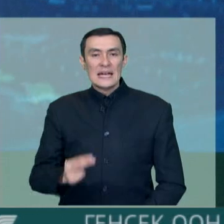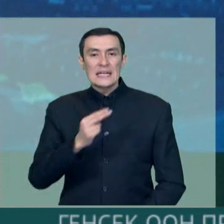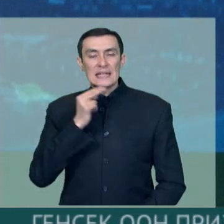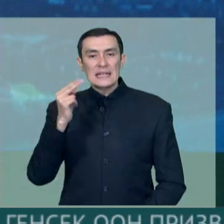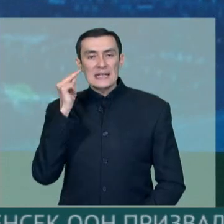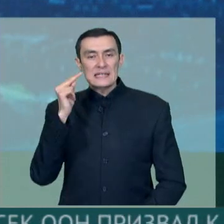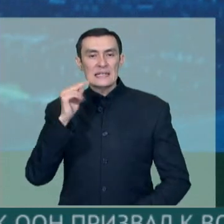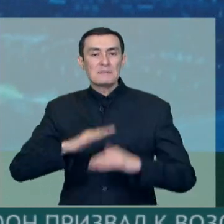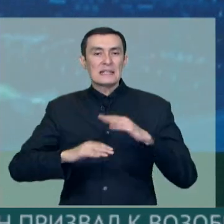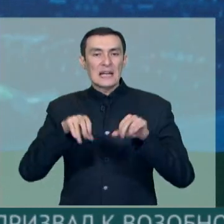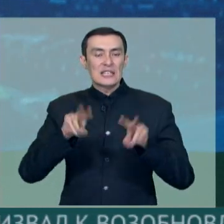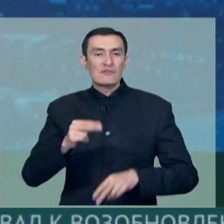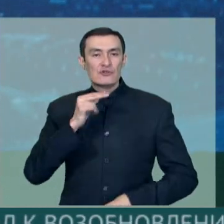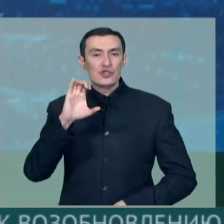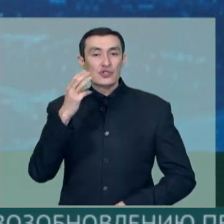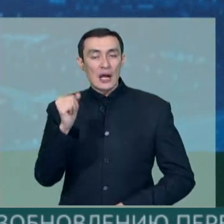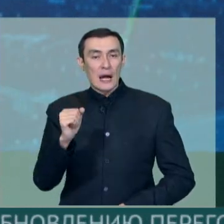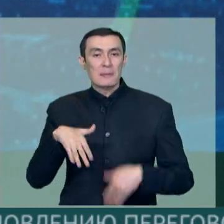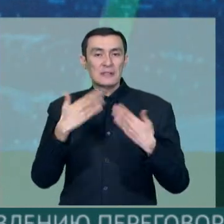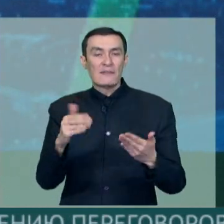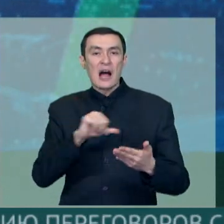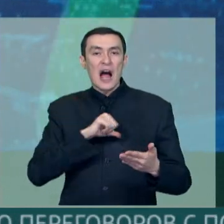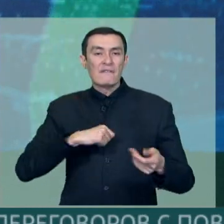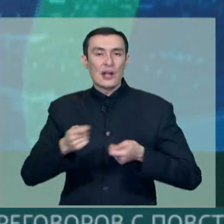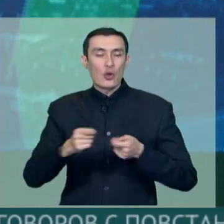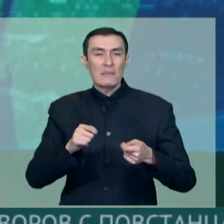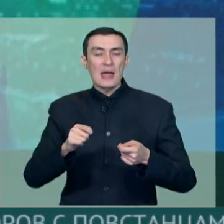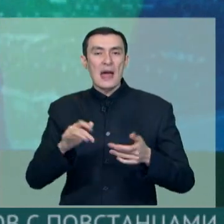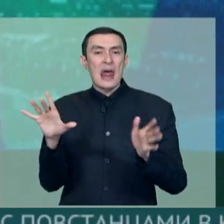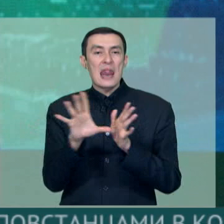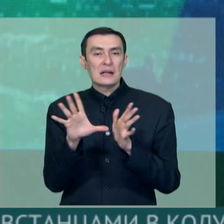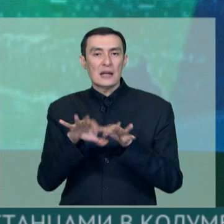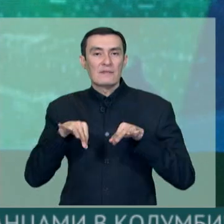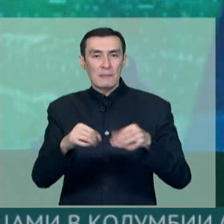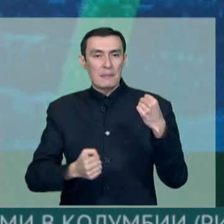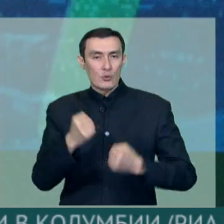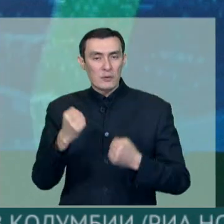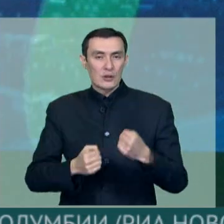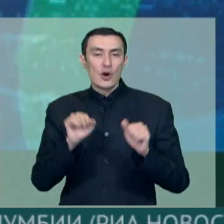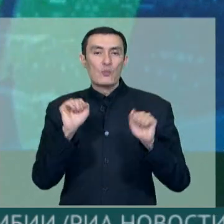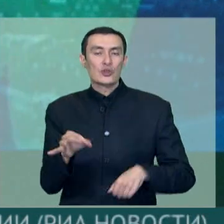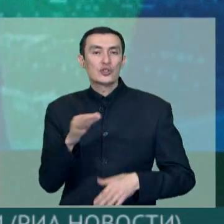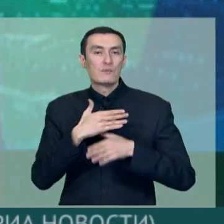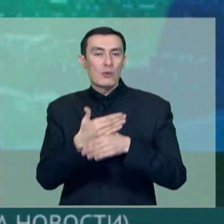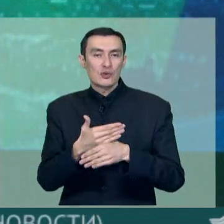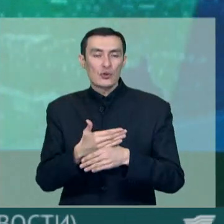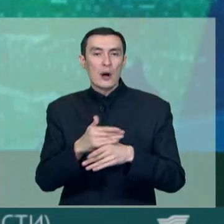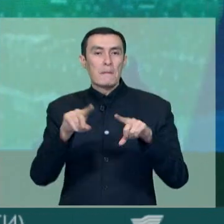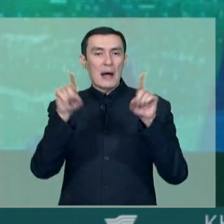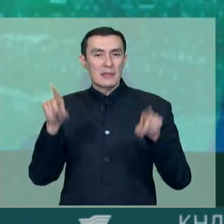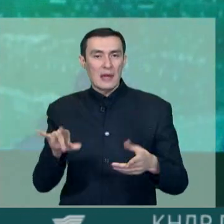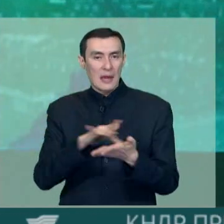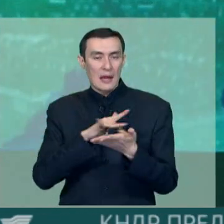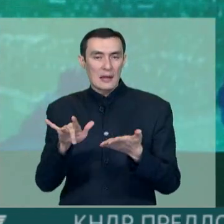Китайские разработчики в США презентовали автономный электромобиль нового поколения. Управлять им можно с помощью приборной панели